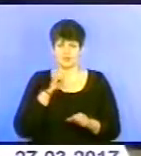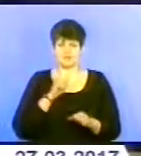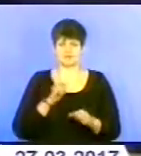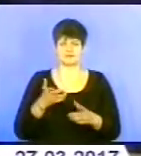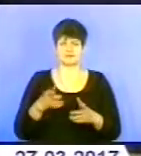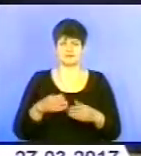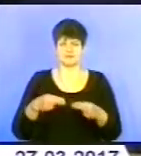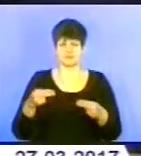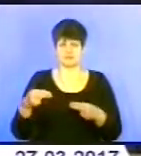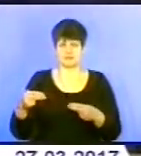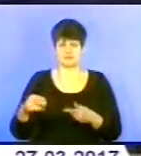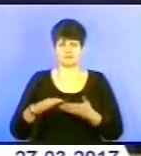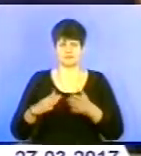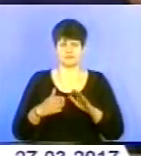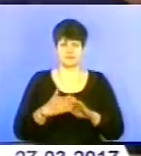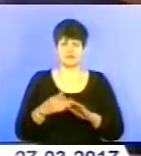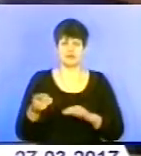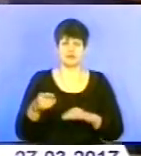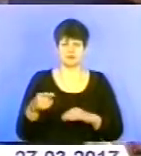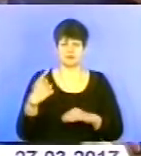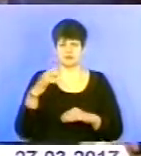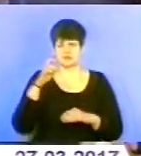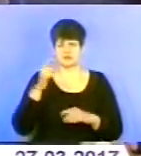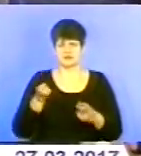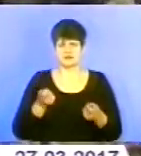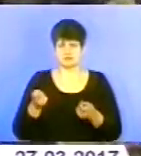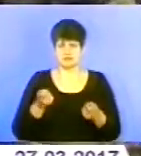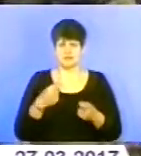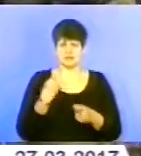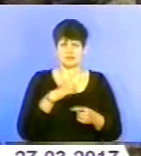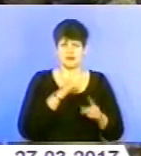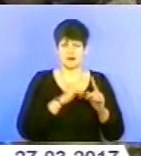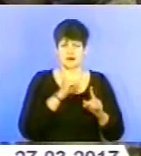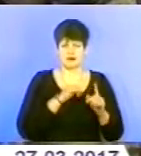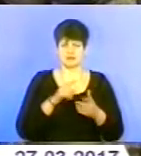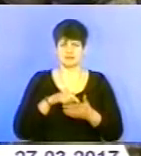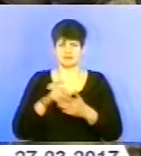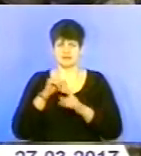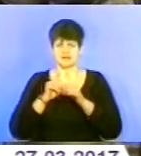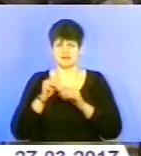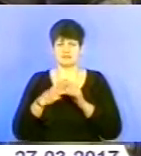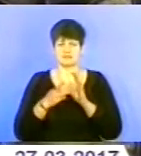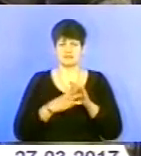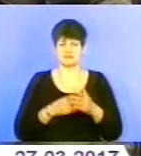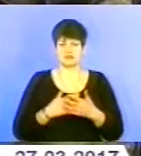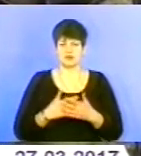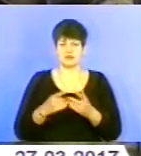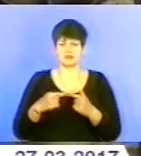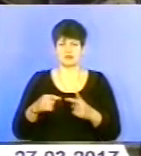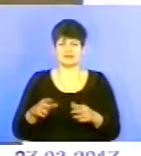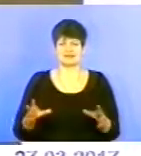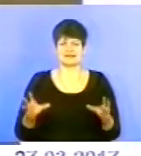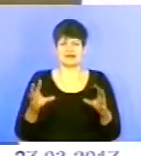закріпили підписанням меморандуму. Тернопільська обласна державна адміністрація, обласна рада, міська рада та 18 громадських організацій